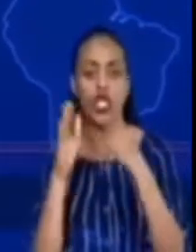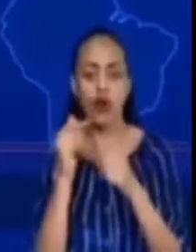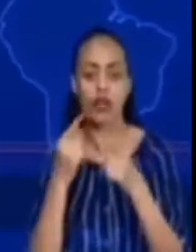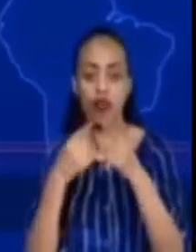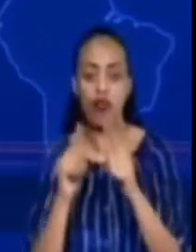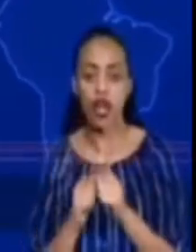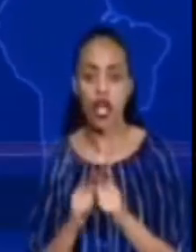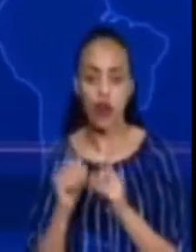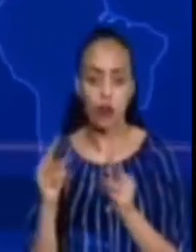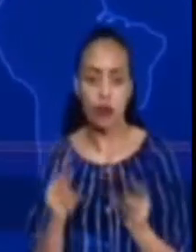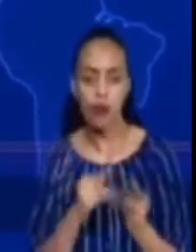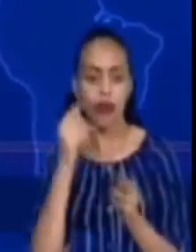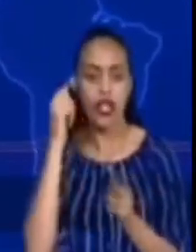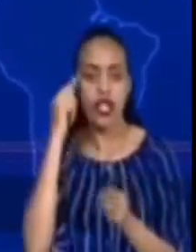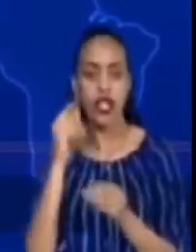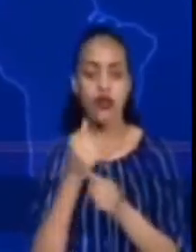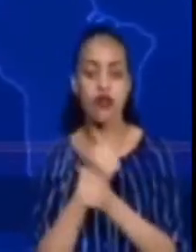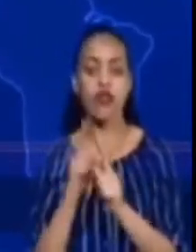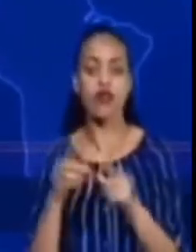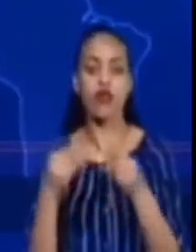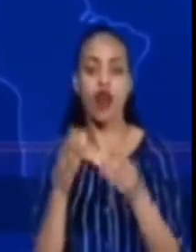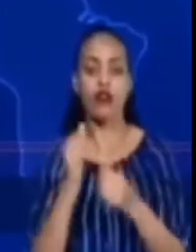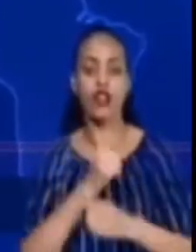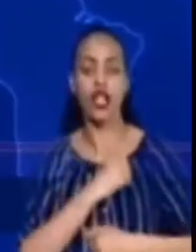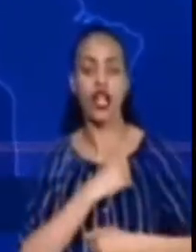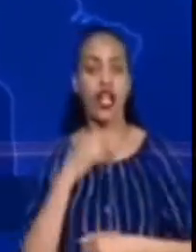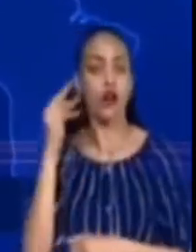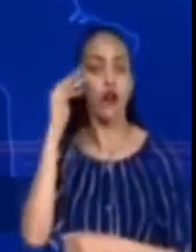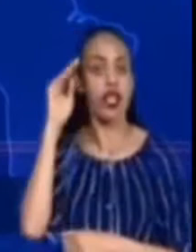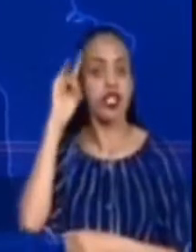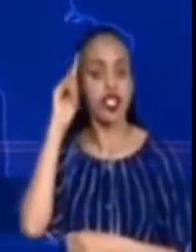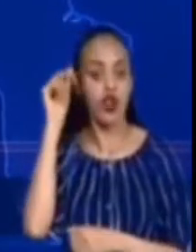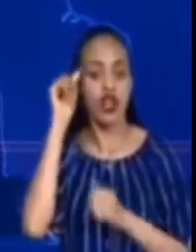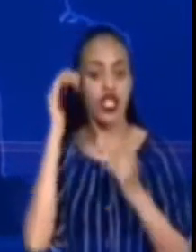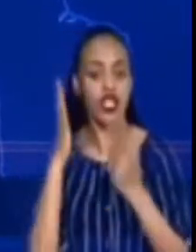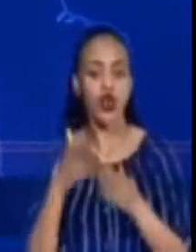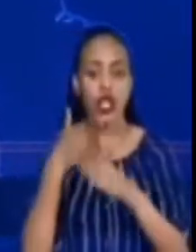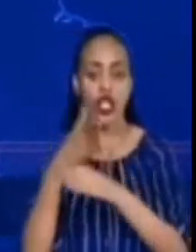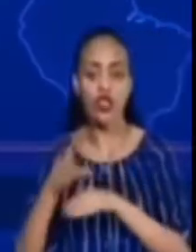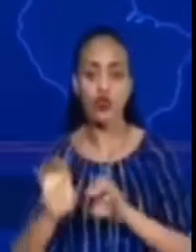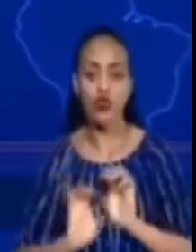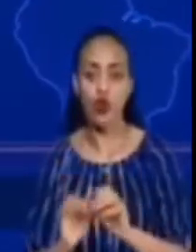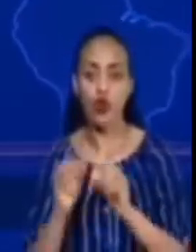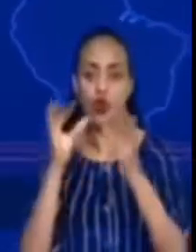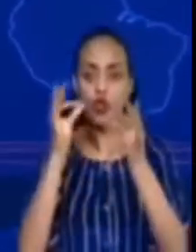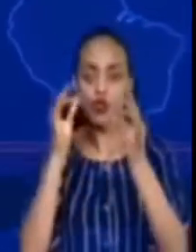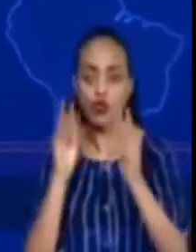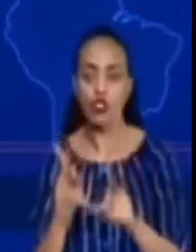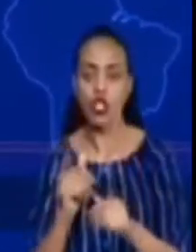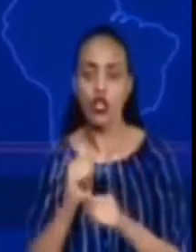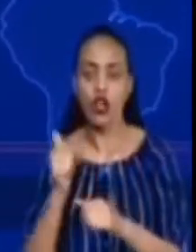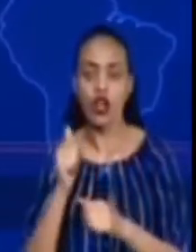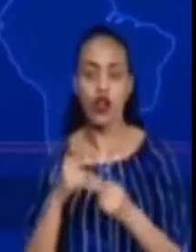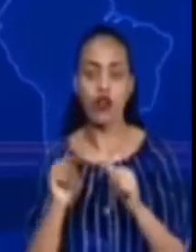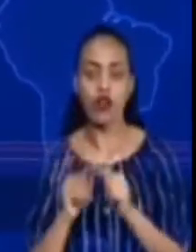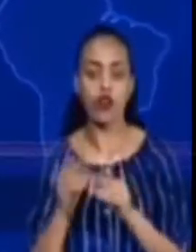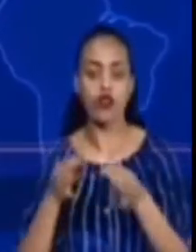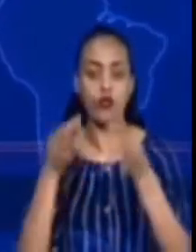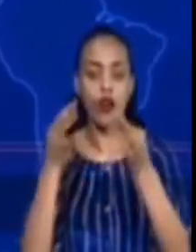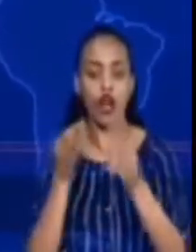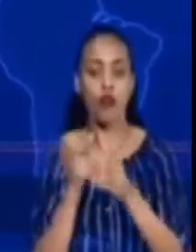የተኛው ኡስታዝ ነው ስለ ክርስቶስ ፍቅር የተናገረ ከመጽሐፍ ቅዱስ ፍቅር ይልኩ ክርስቶስ ኢየሱስ የተናገረው ማለት